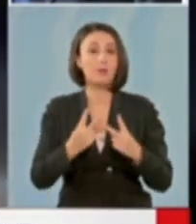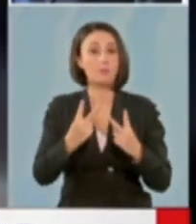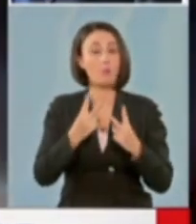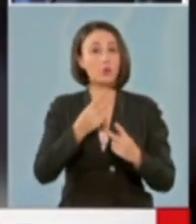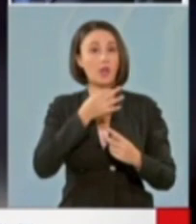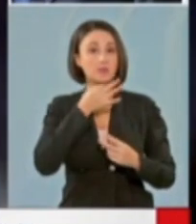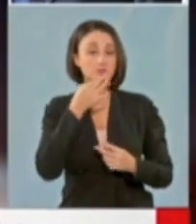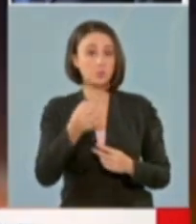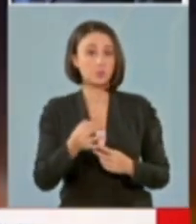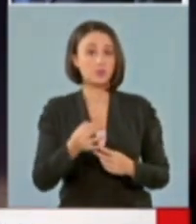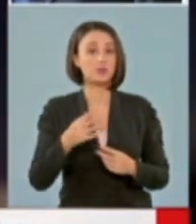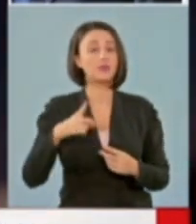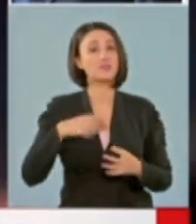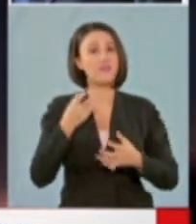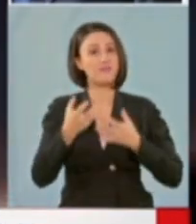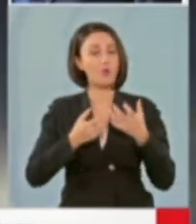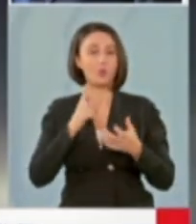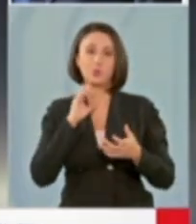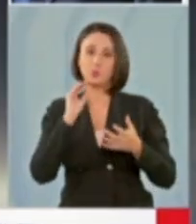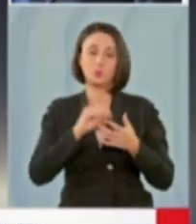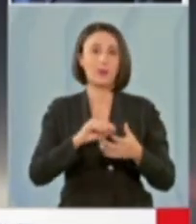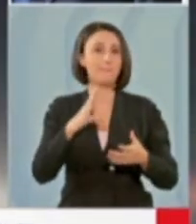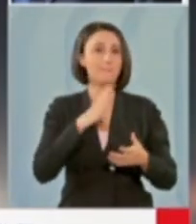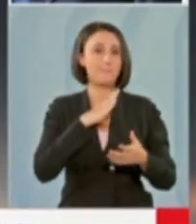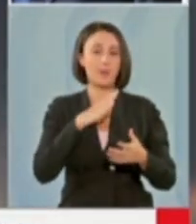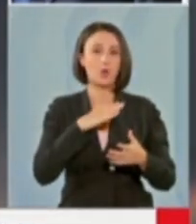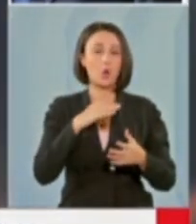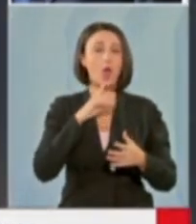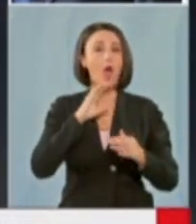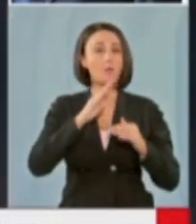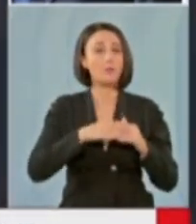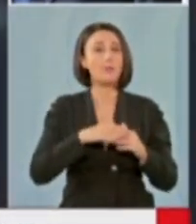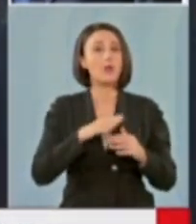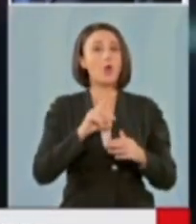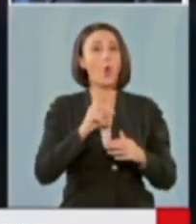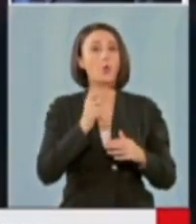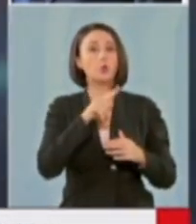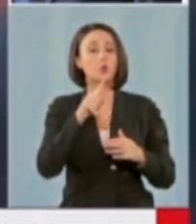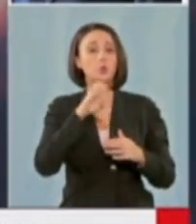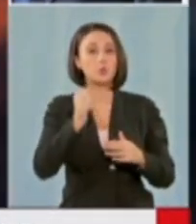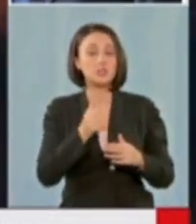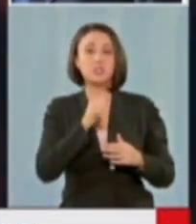că incendiul nu pune în pericol localitatea Oituz, uh-huh, și nici